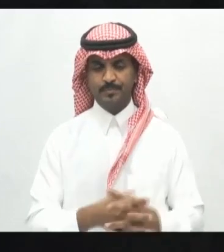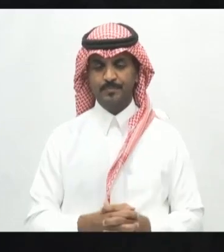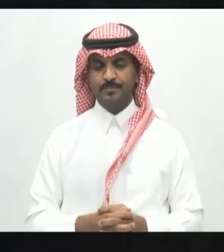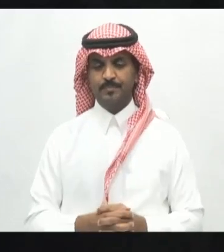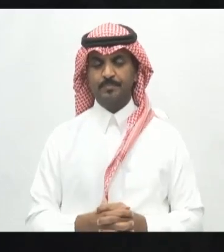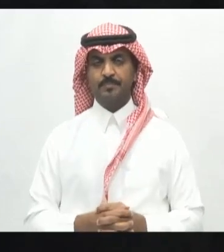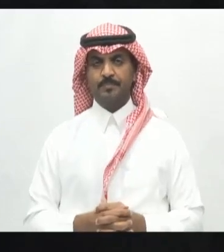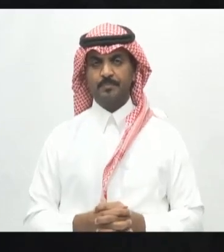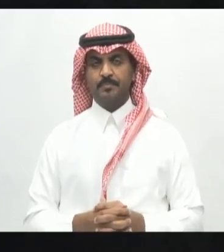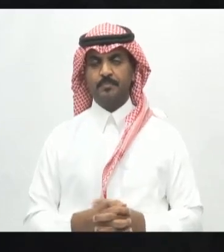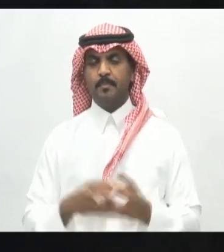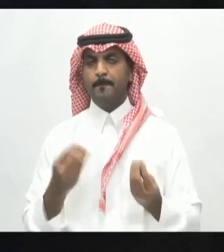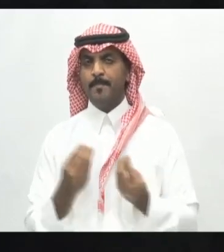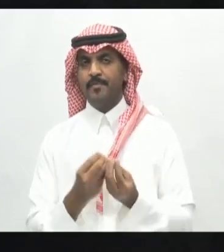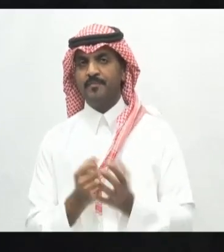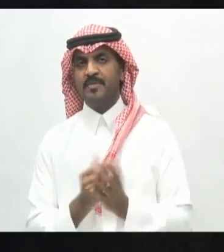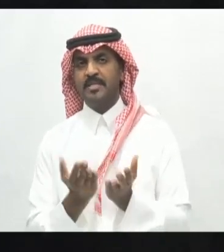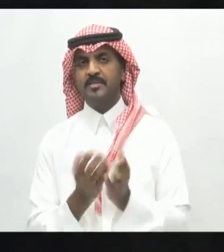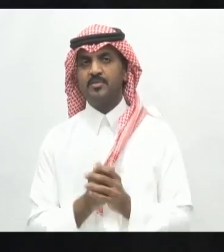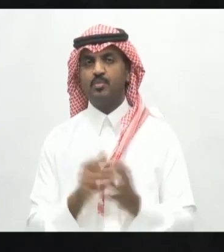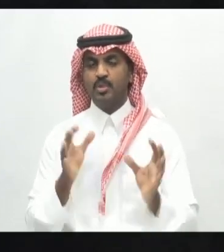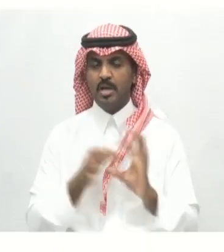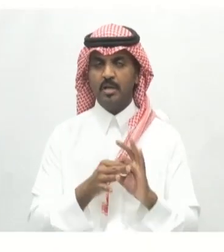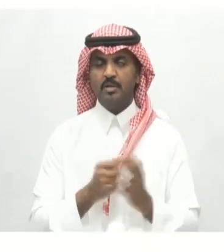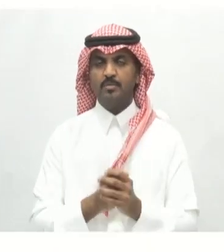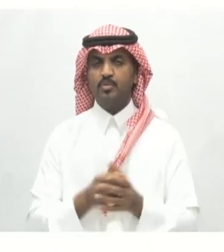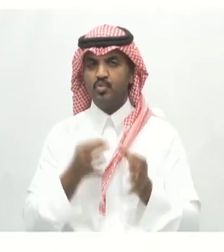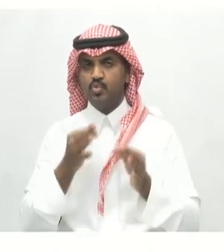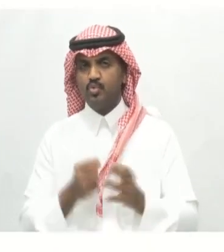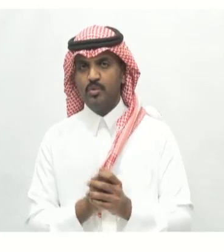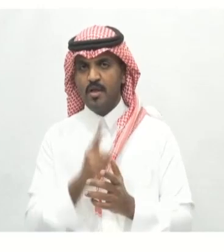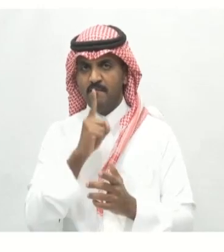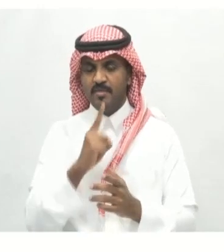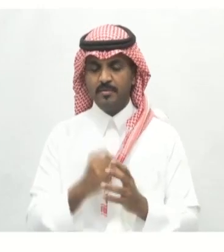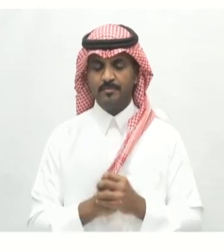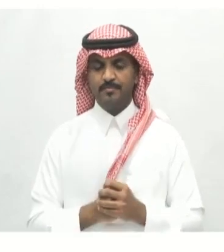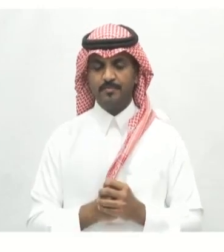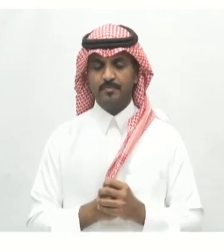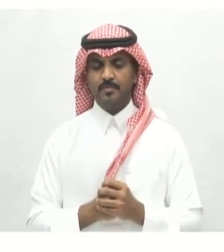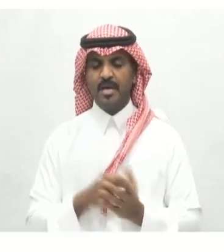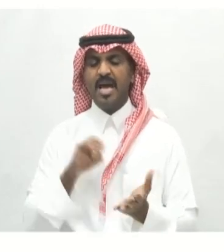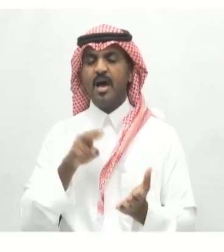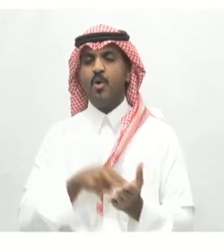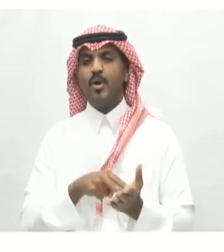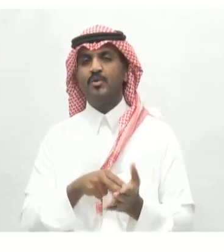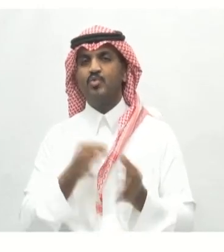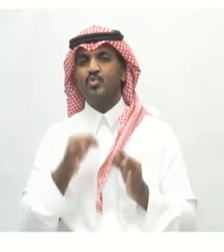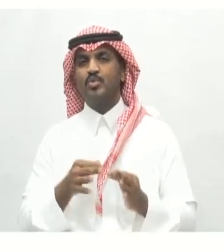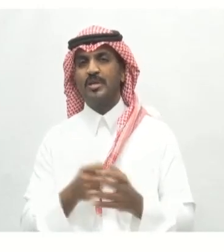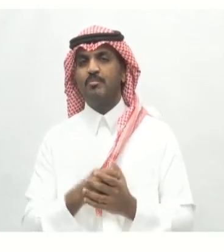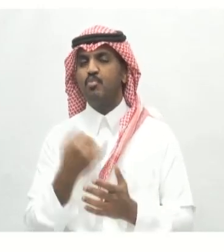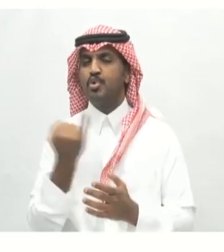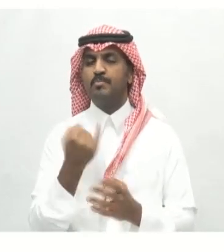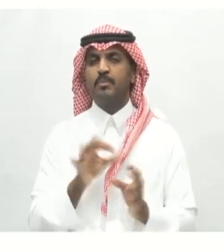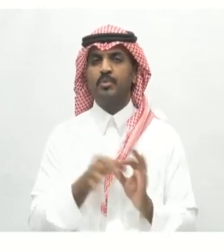واهلا وسهلا بكم معنا في درس متعلق باصول الفقه درسنا باذن الله تعالى وفي قواعد اصوليه مهمه